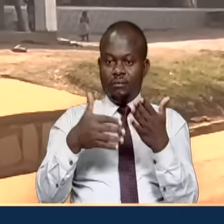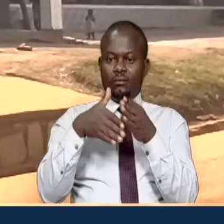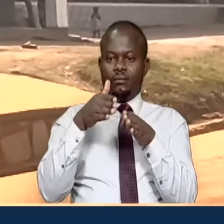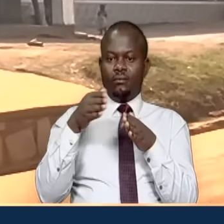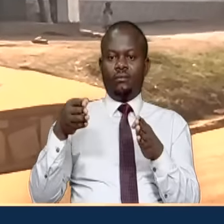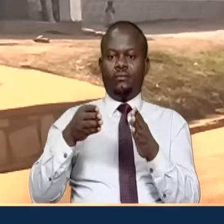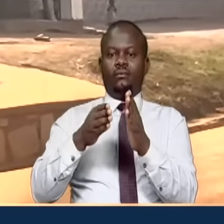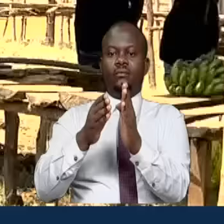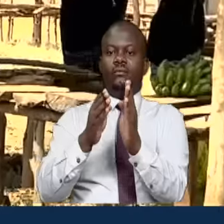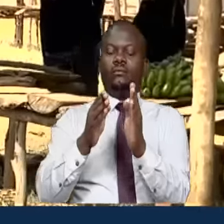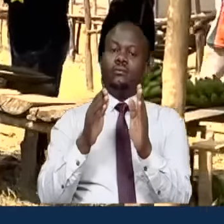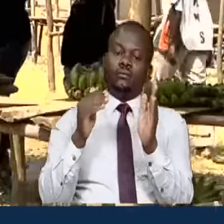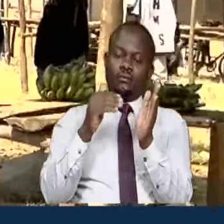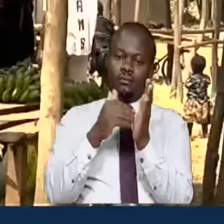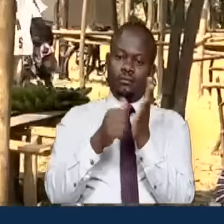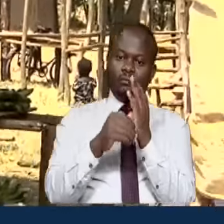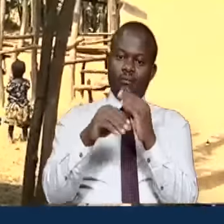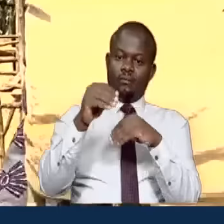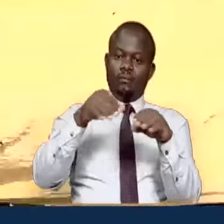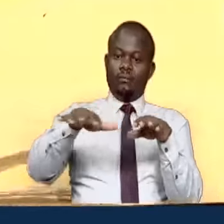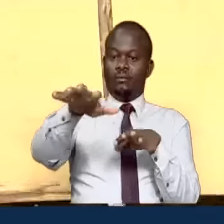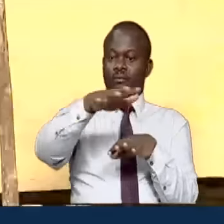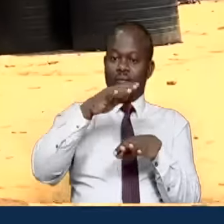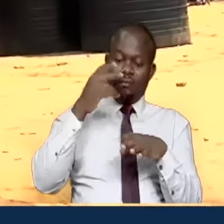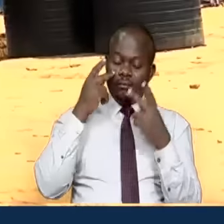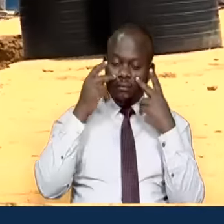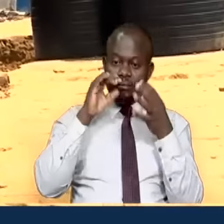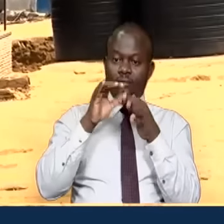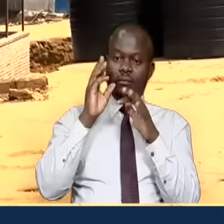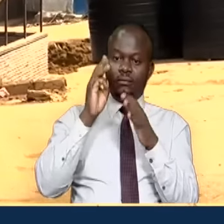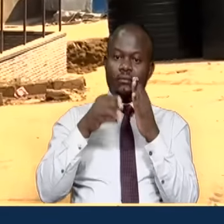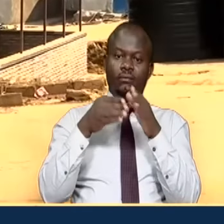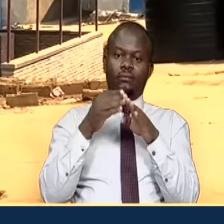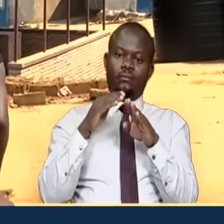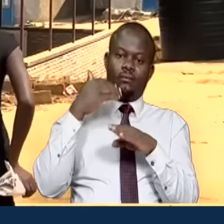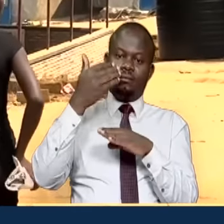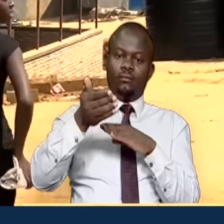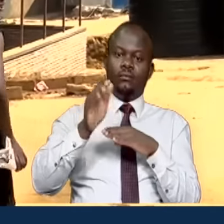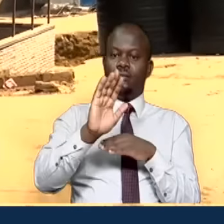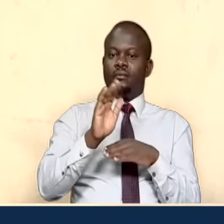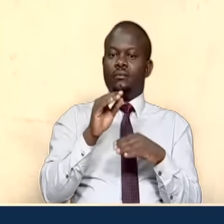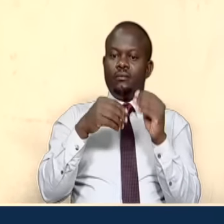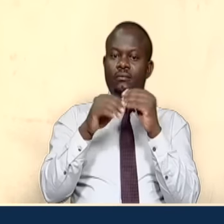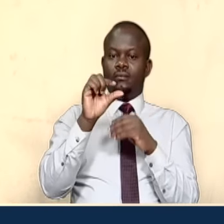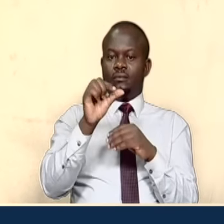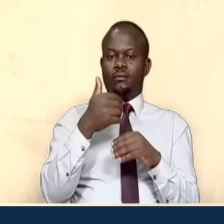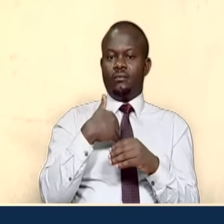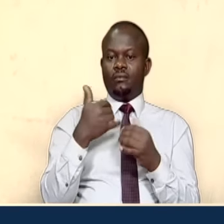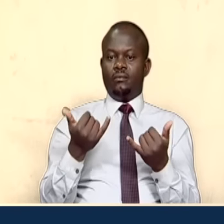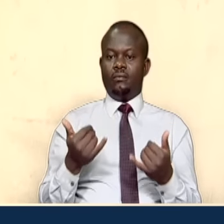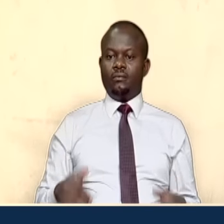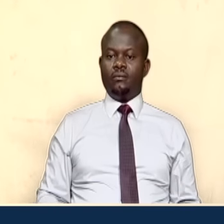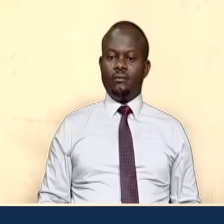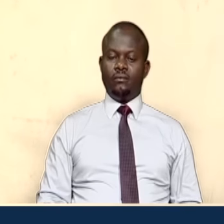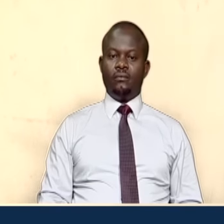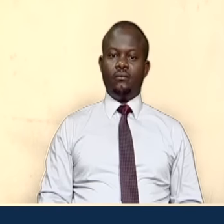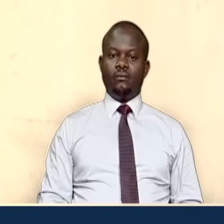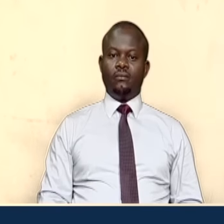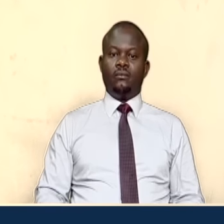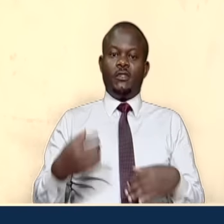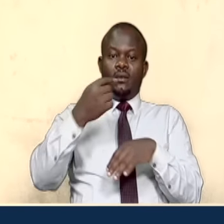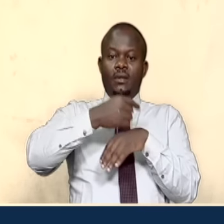muhanda, naho ku kibazo cy'isoko ngo habonetse umufatanyabikorwa uzaryubaka bagasezerera agasoko gato bafite ubu. Muri iyi minsi twabonye